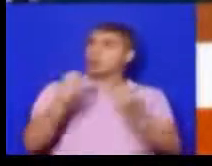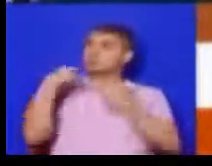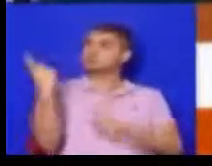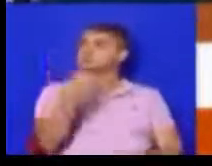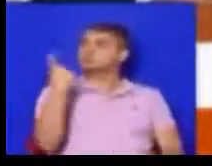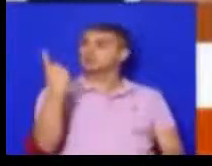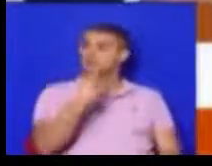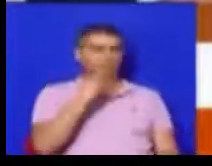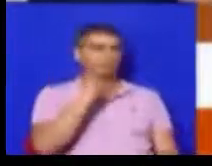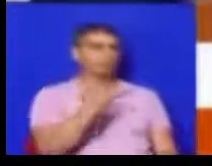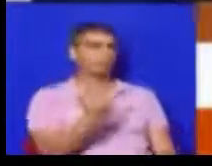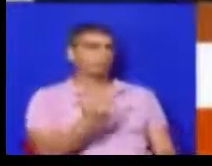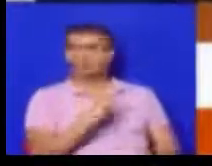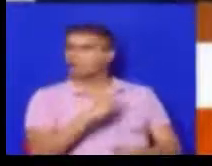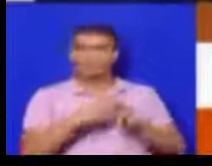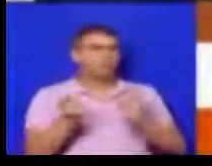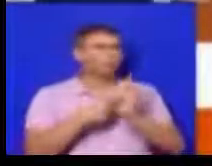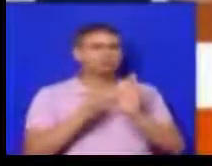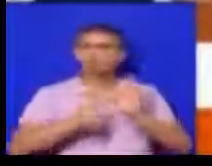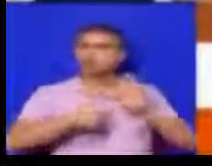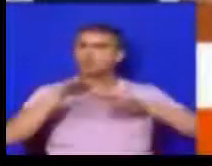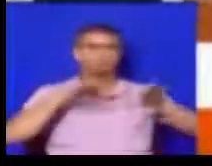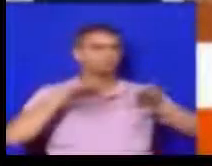מאיראן? כן, זה לא רק דרישה של ראש הממשלה,